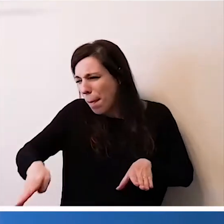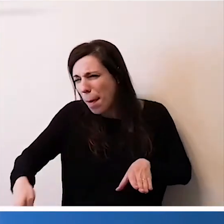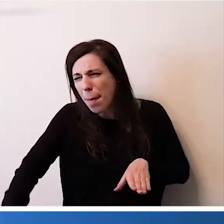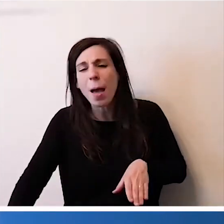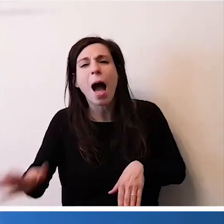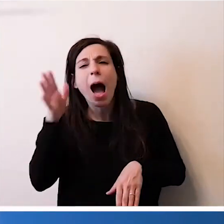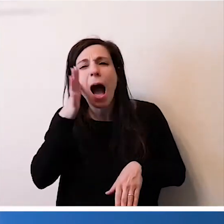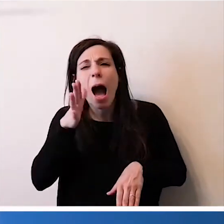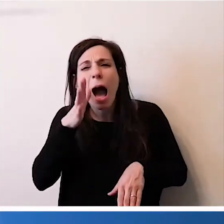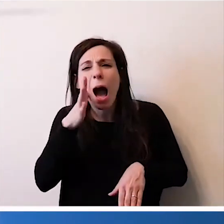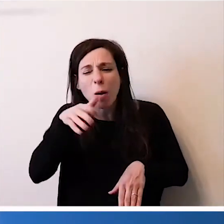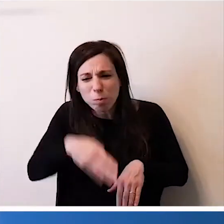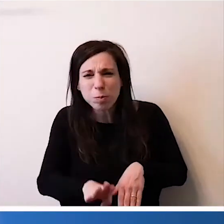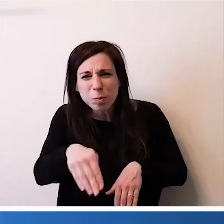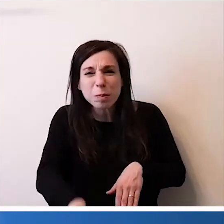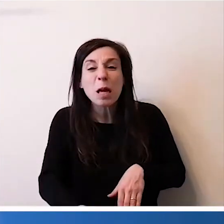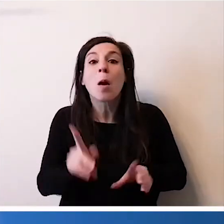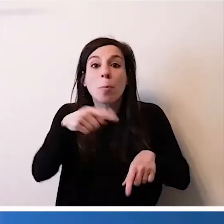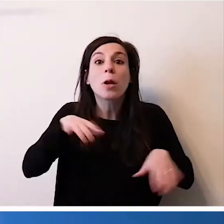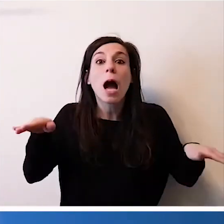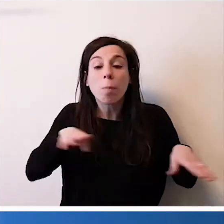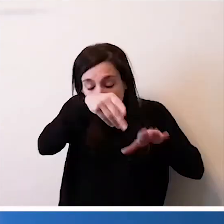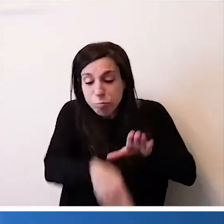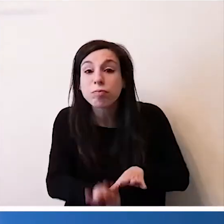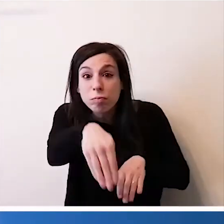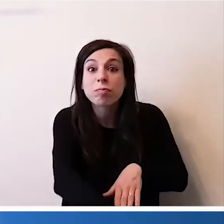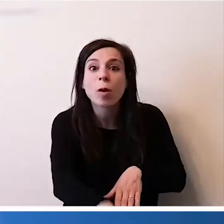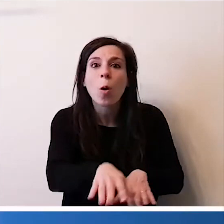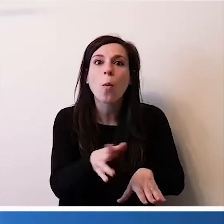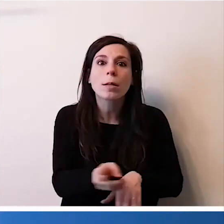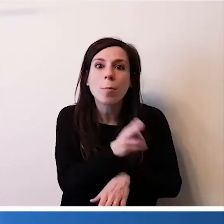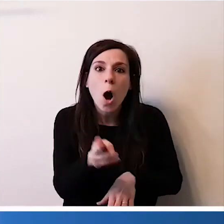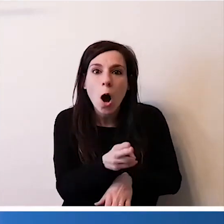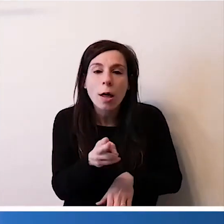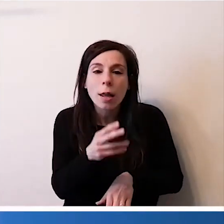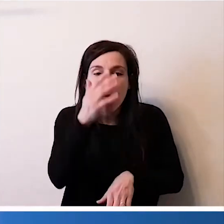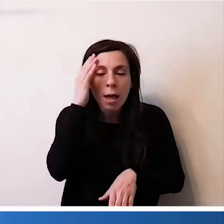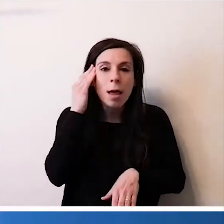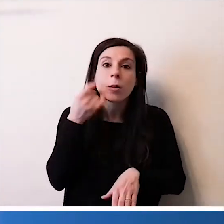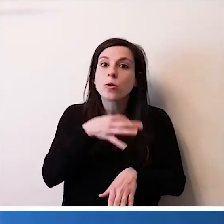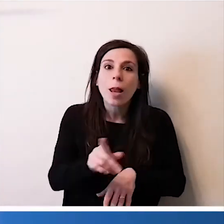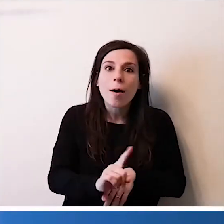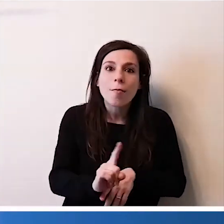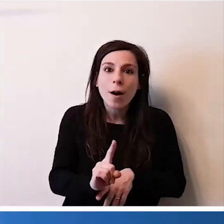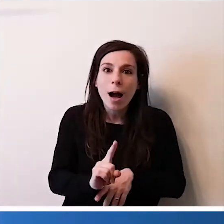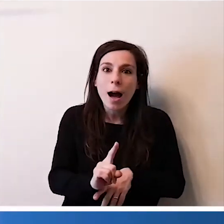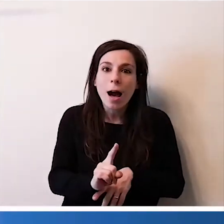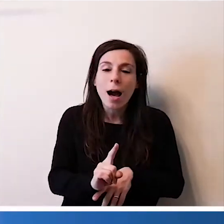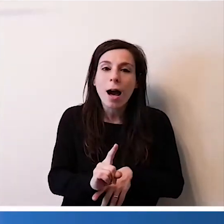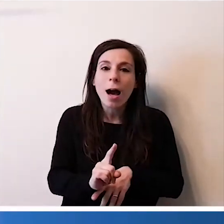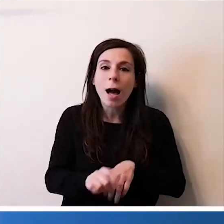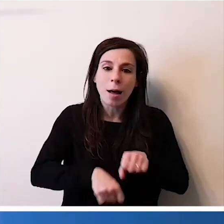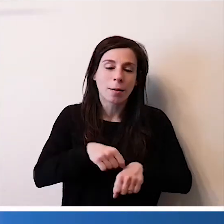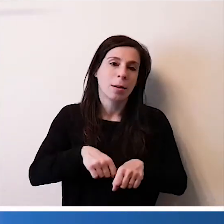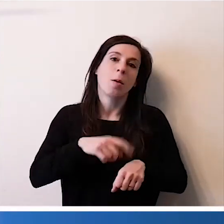mare, aiuto! Ma c'è dell'acqua qui, che stava quasi per annegare. E poi non solo stava per annegare, ma